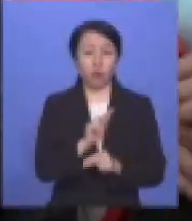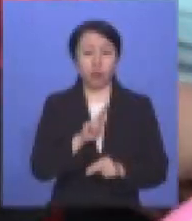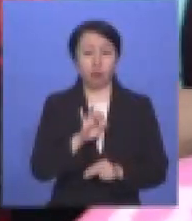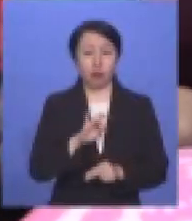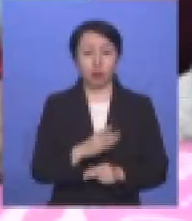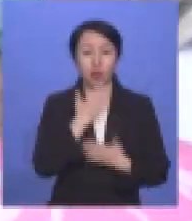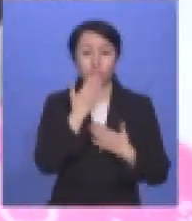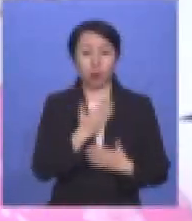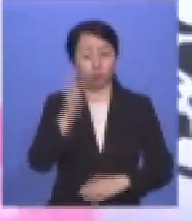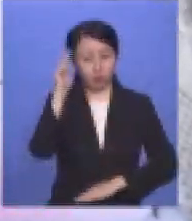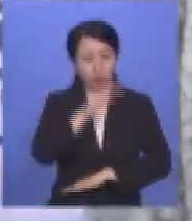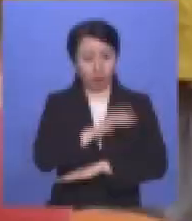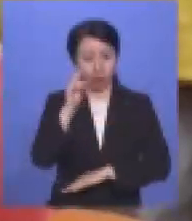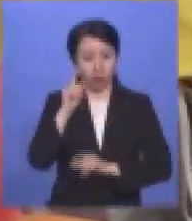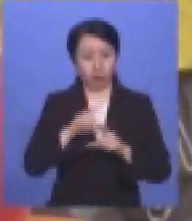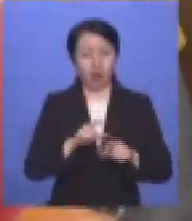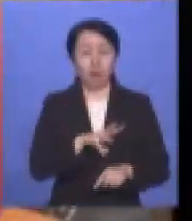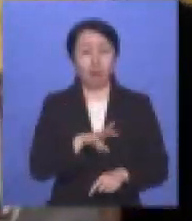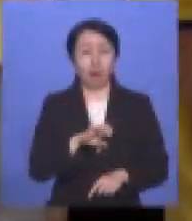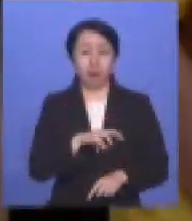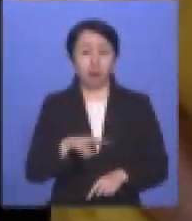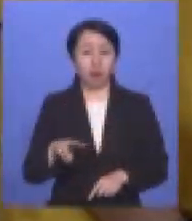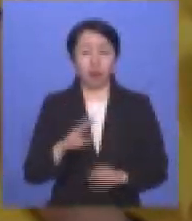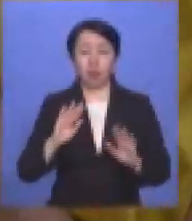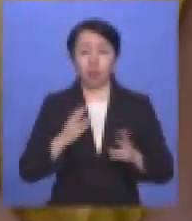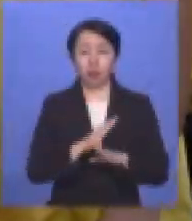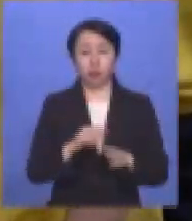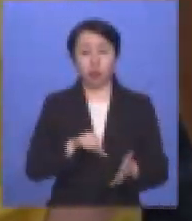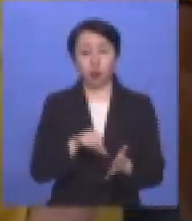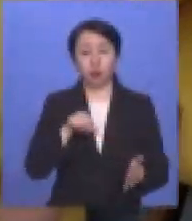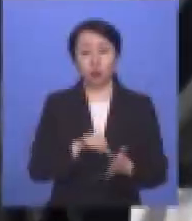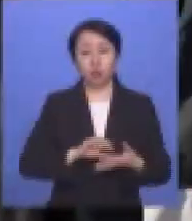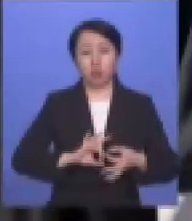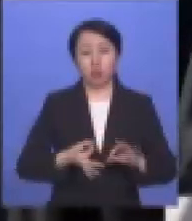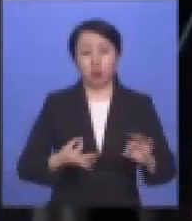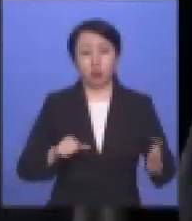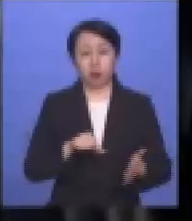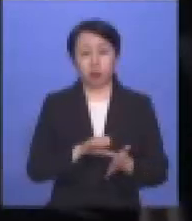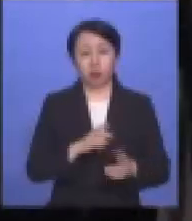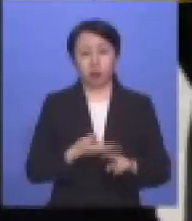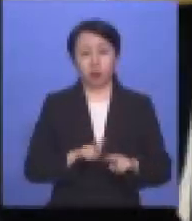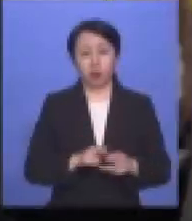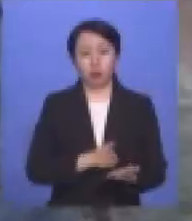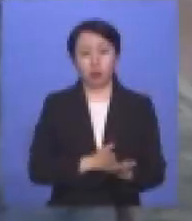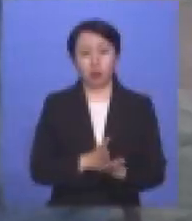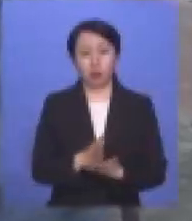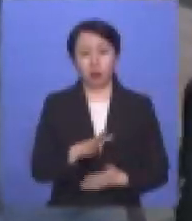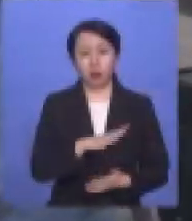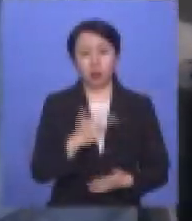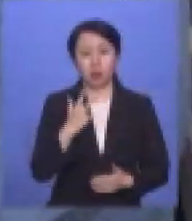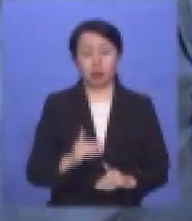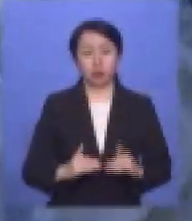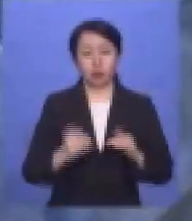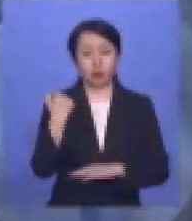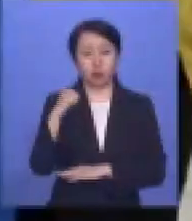селе бискуль любимый предмет школьницы это математика не случайное участие в Олимпиаде она приняла поэтому направлению прошла три